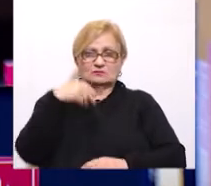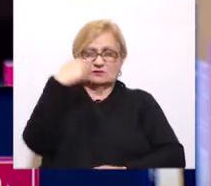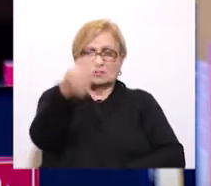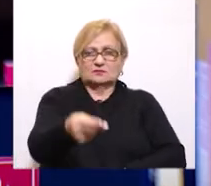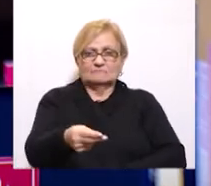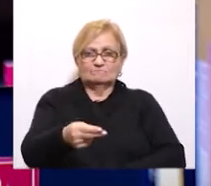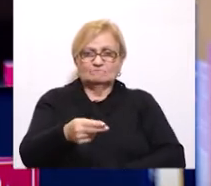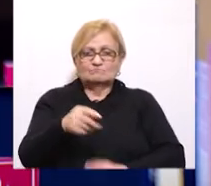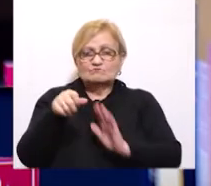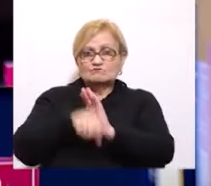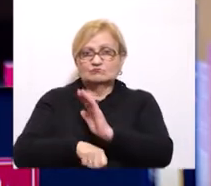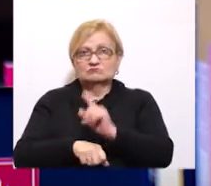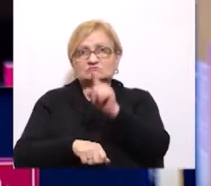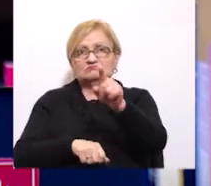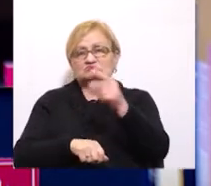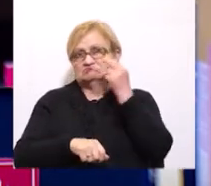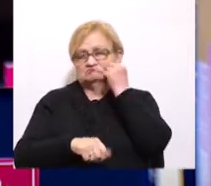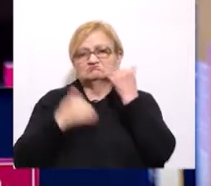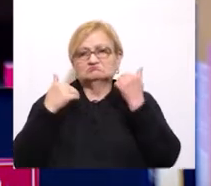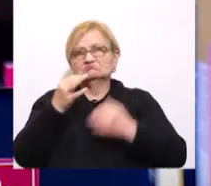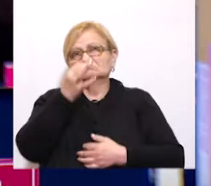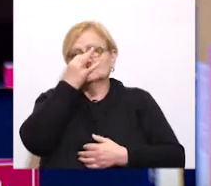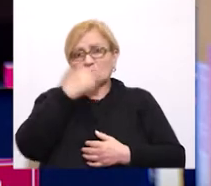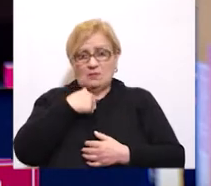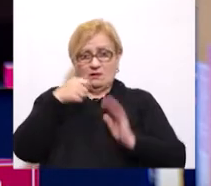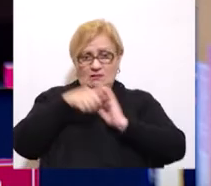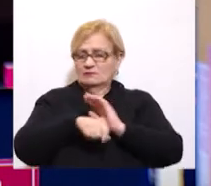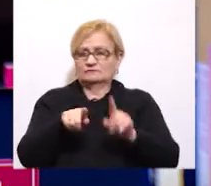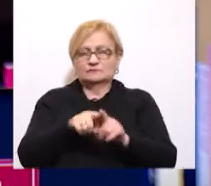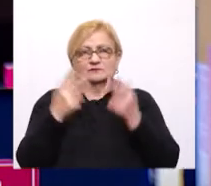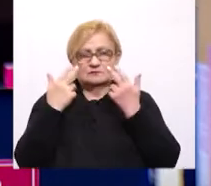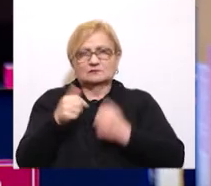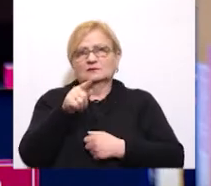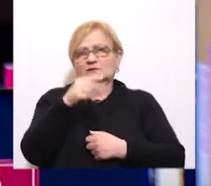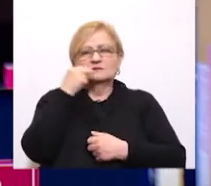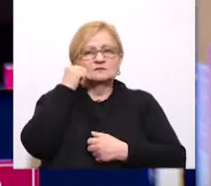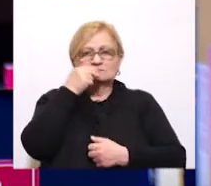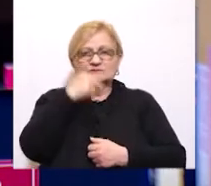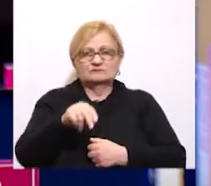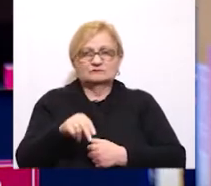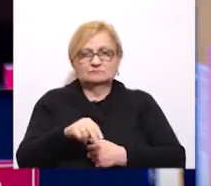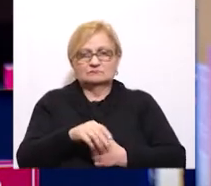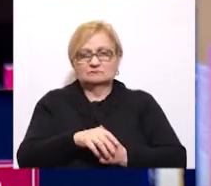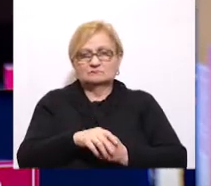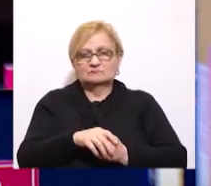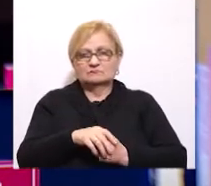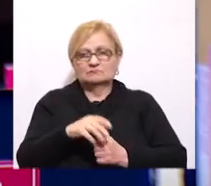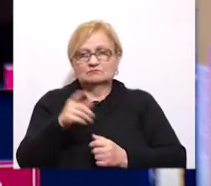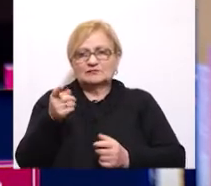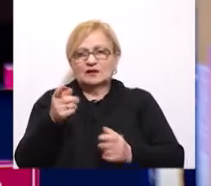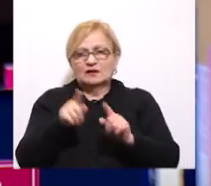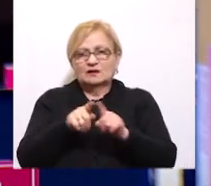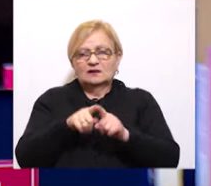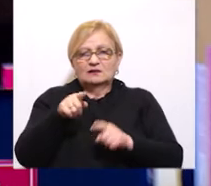მოკლული მკვლელის ვაჟკაცობას აღიარებს და შეურიგდება.